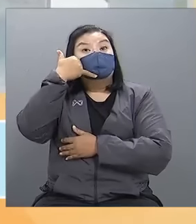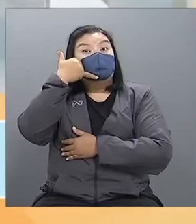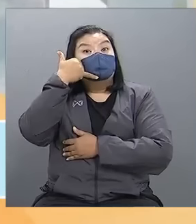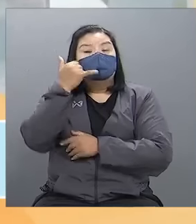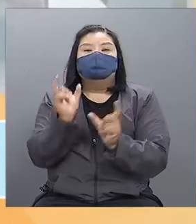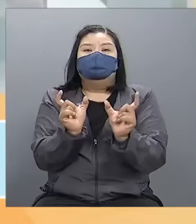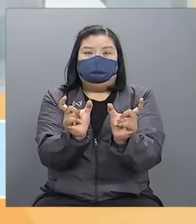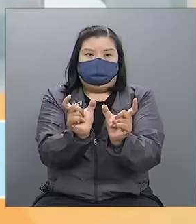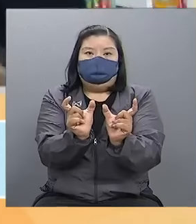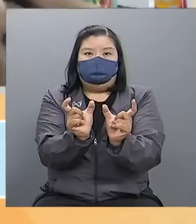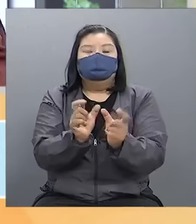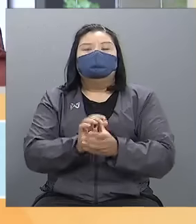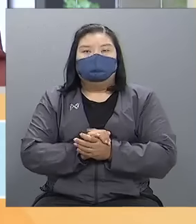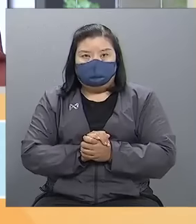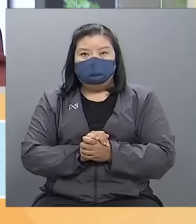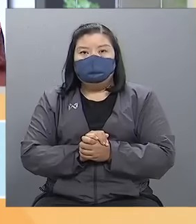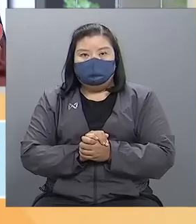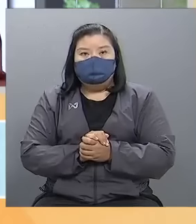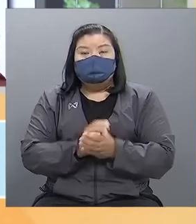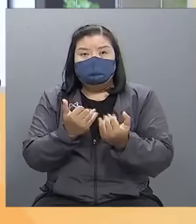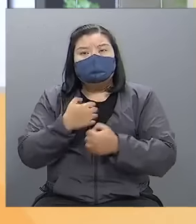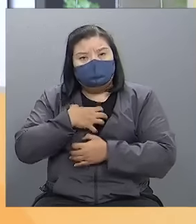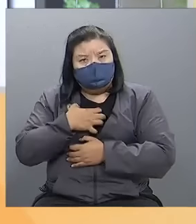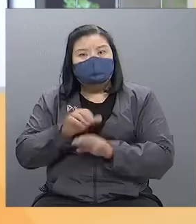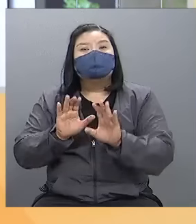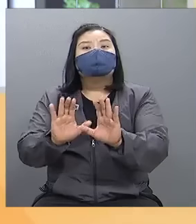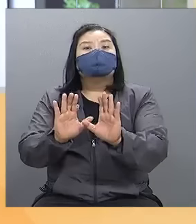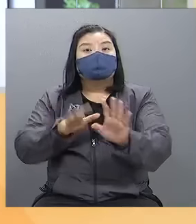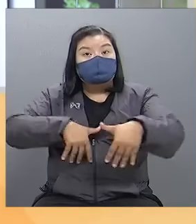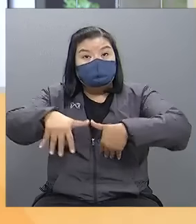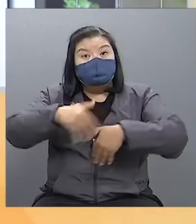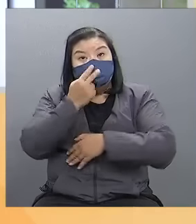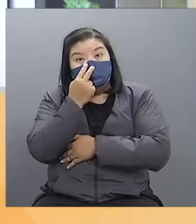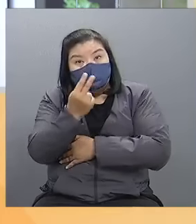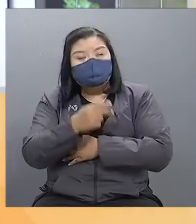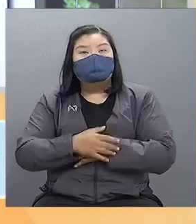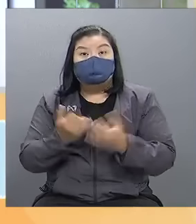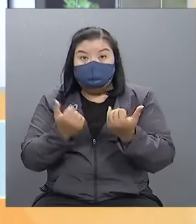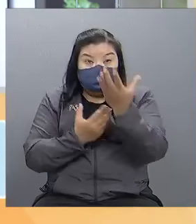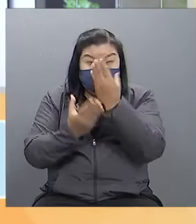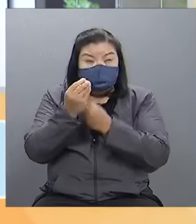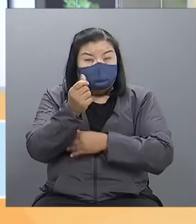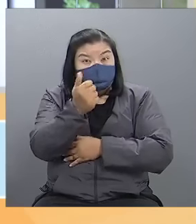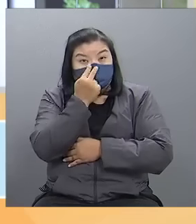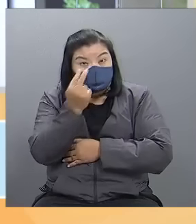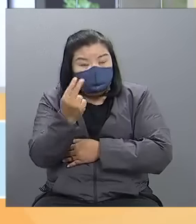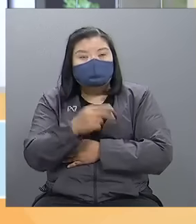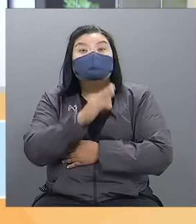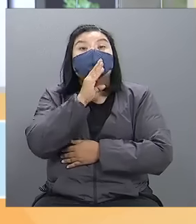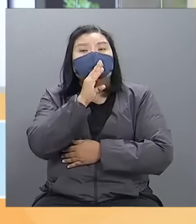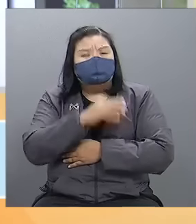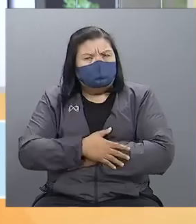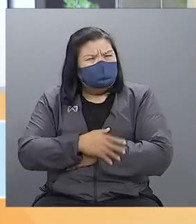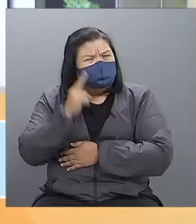บ สุทายให้ฝากถึงคผชมหน่อยที่รัชมในกรณีถ้าเกิดได้รบความไม่สะดวก